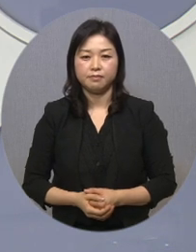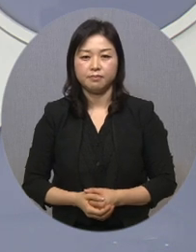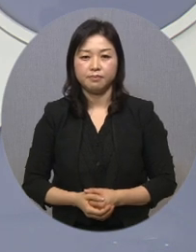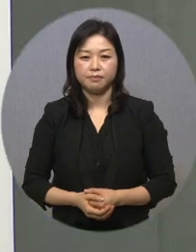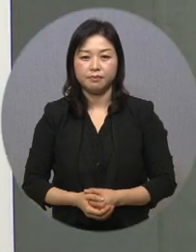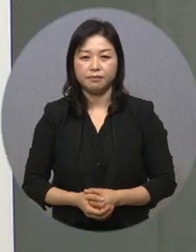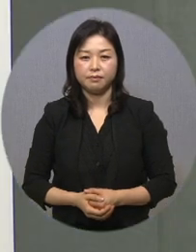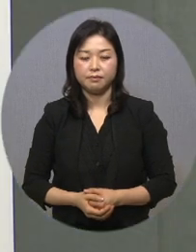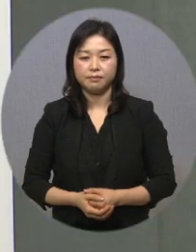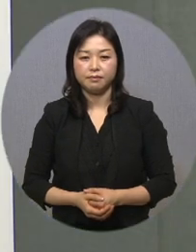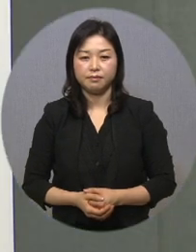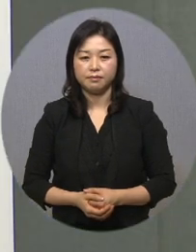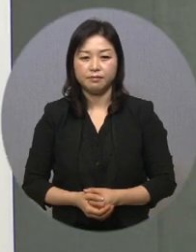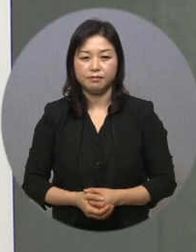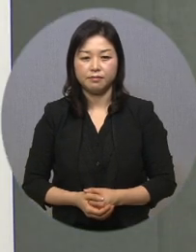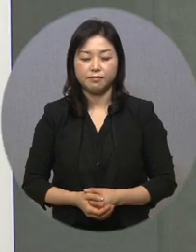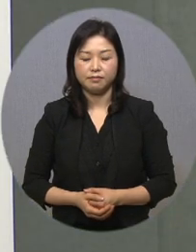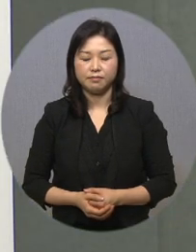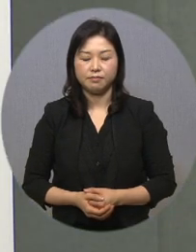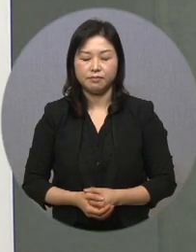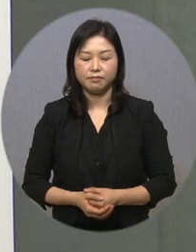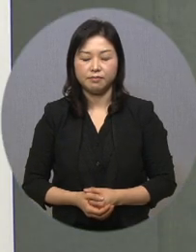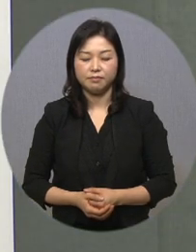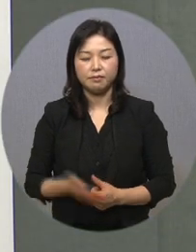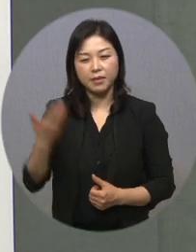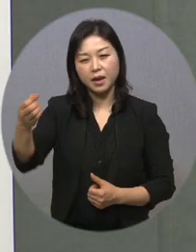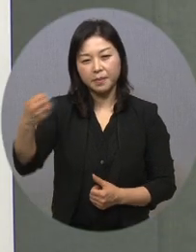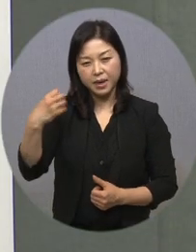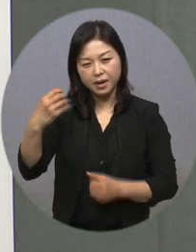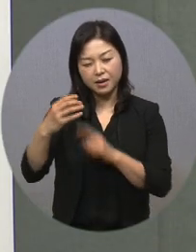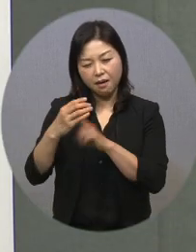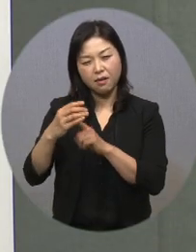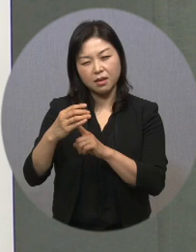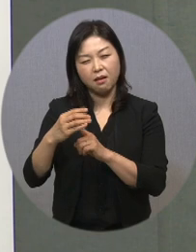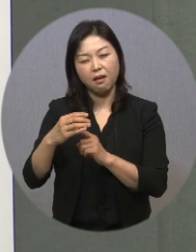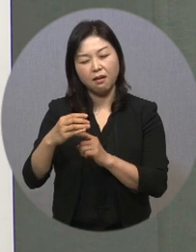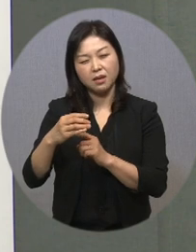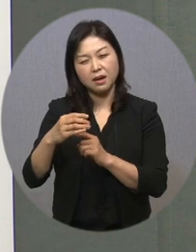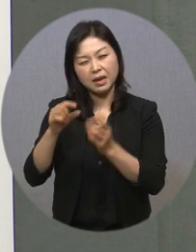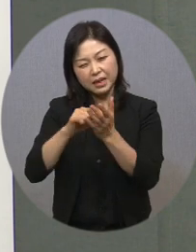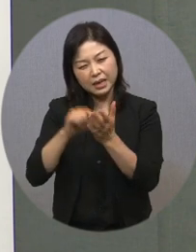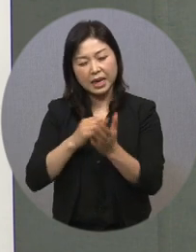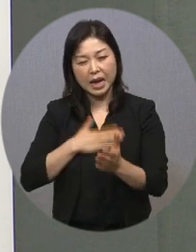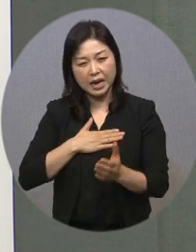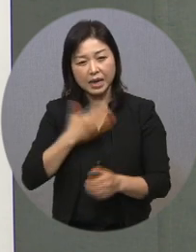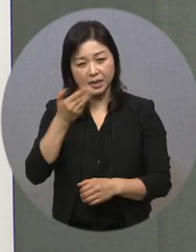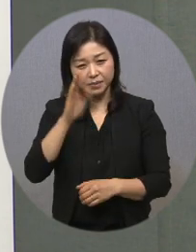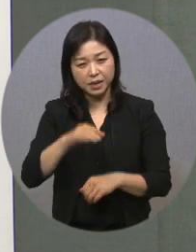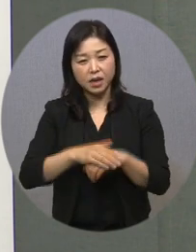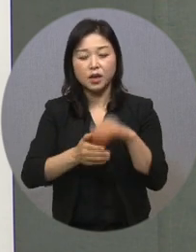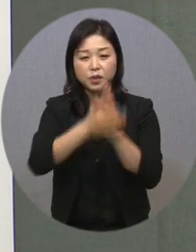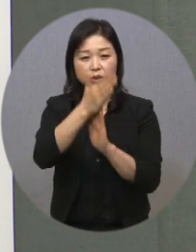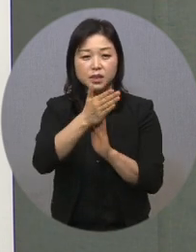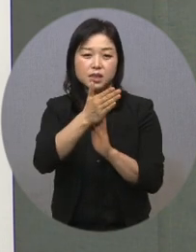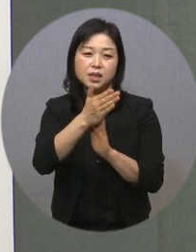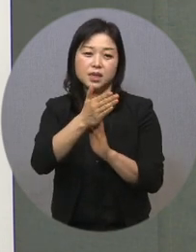예. 뭐 대충은 어느 정도 윤곽은 알겠습니다. 그런데 도시 행정이라는 것이 뭐